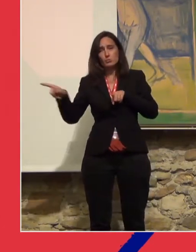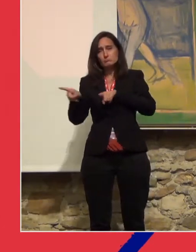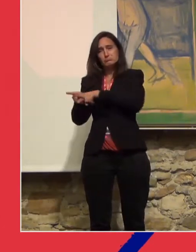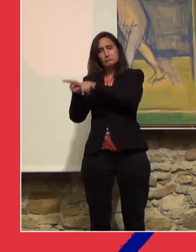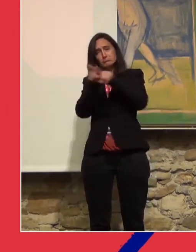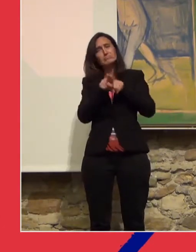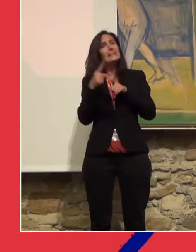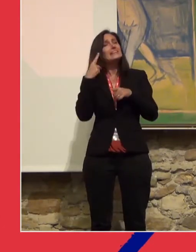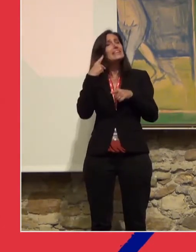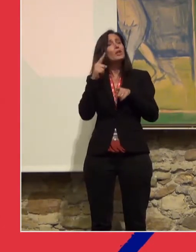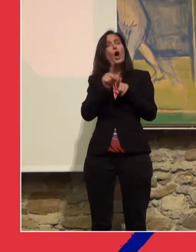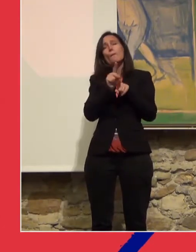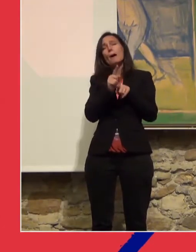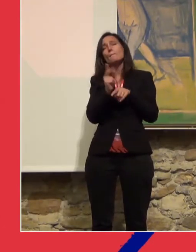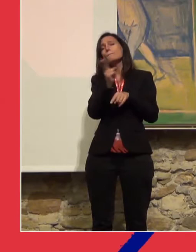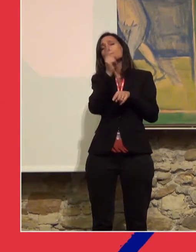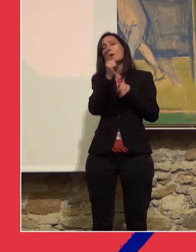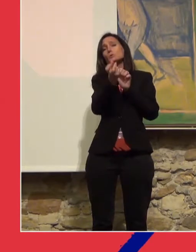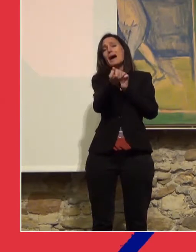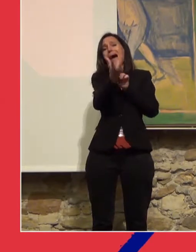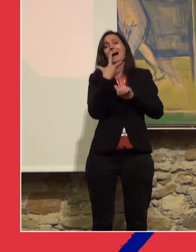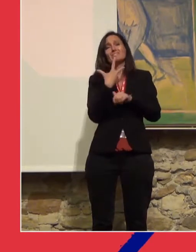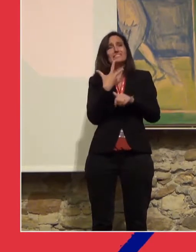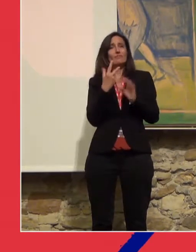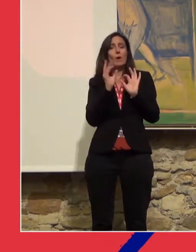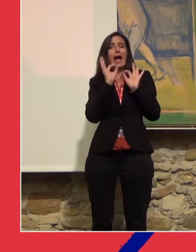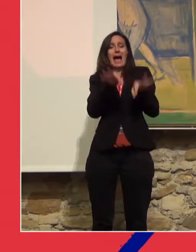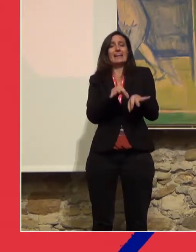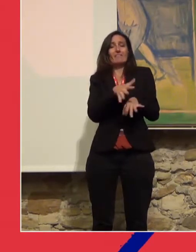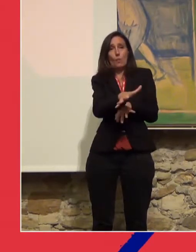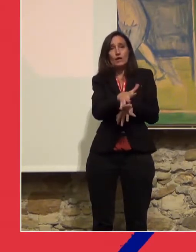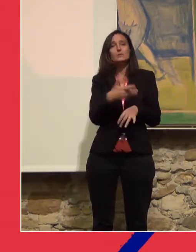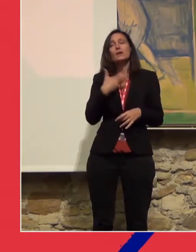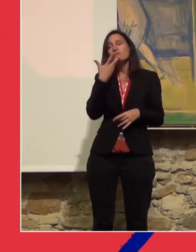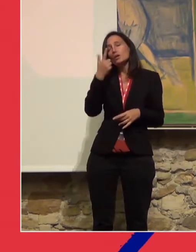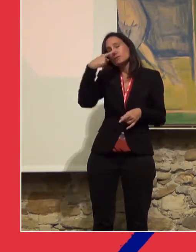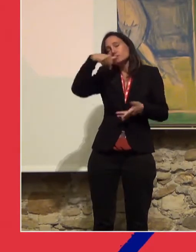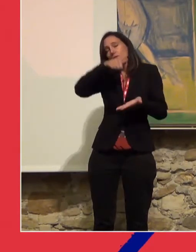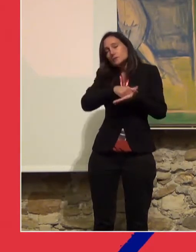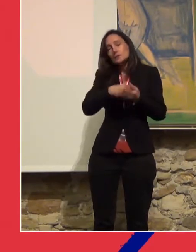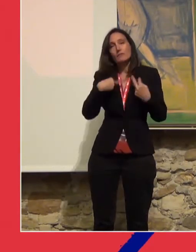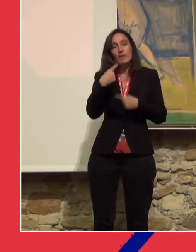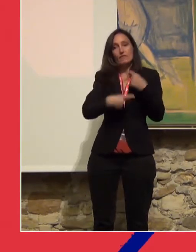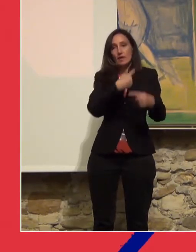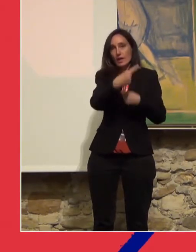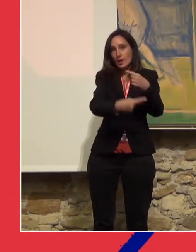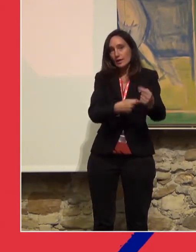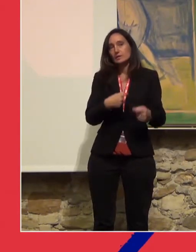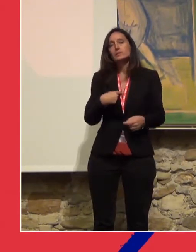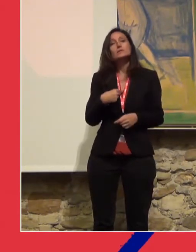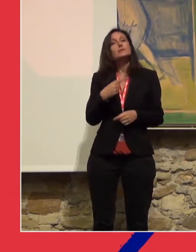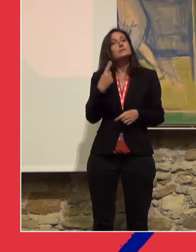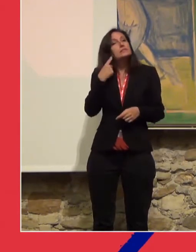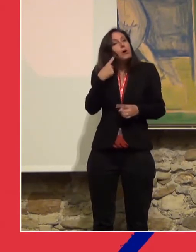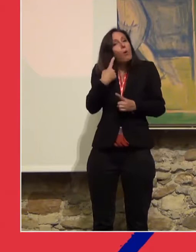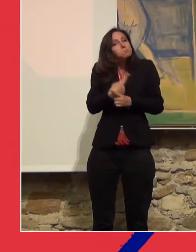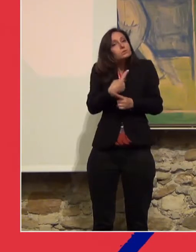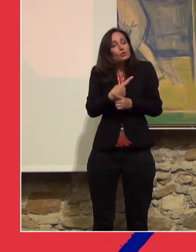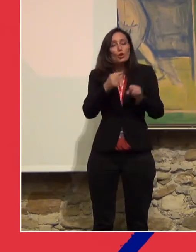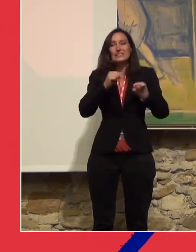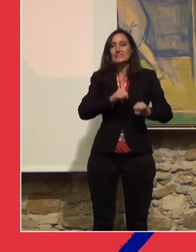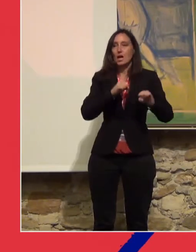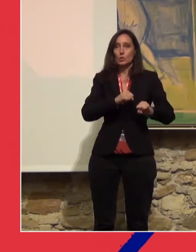malattia, ma io chiedevo di continuare a esistere. Il bisogno di salute ha fatto